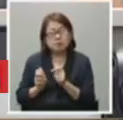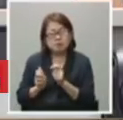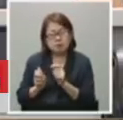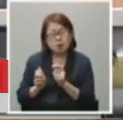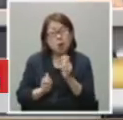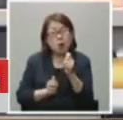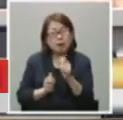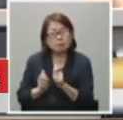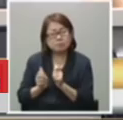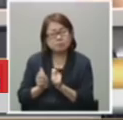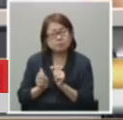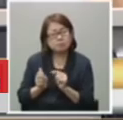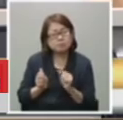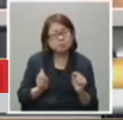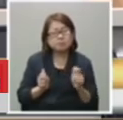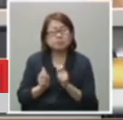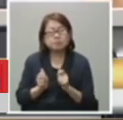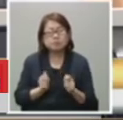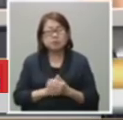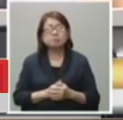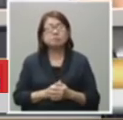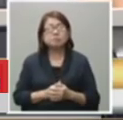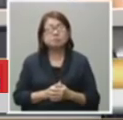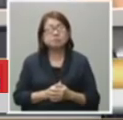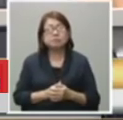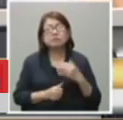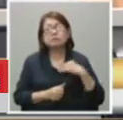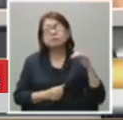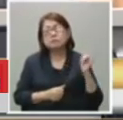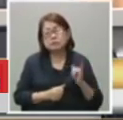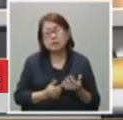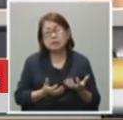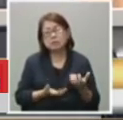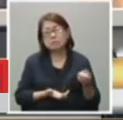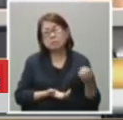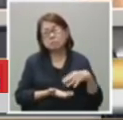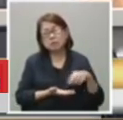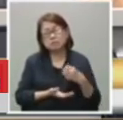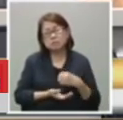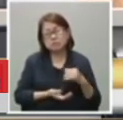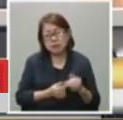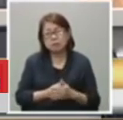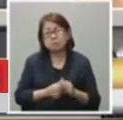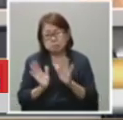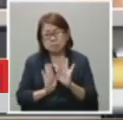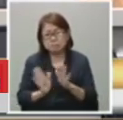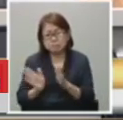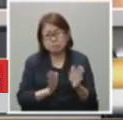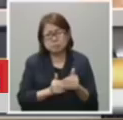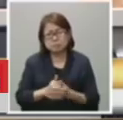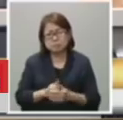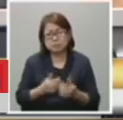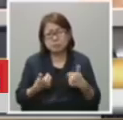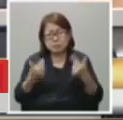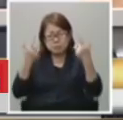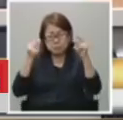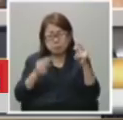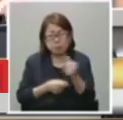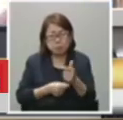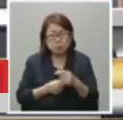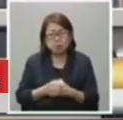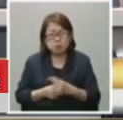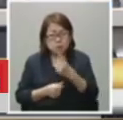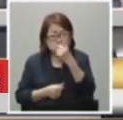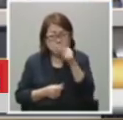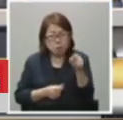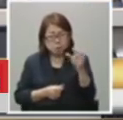านผมรอรับรายงานยังไม่ได้เข้าใจต้องอย่างนี้ท่านประธานครับท่านนายกไวอ่ะพอไวปุ๊บไอ้ฝรั่ง